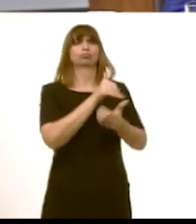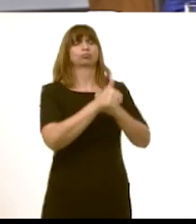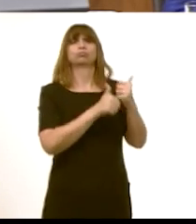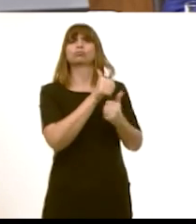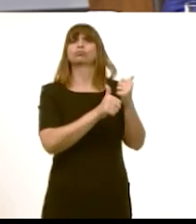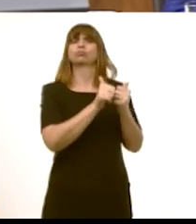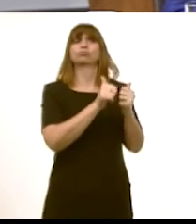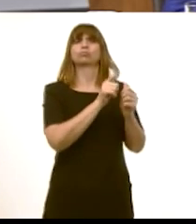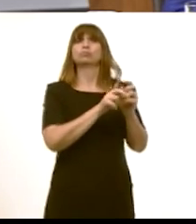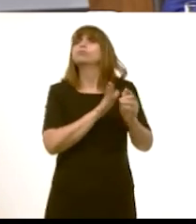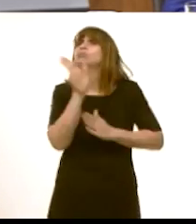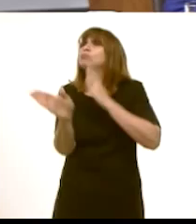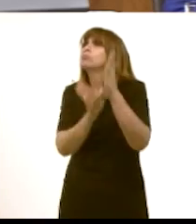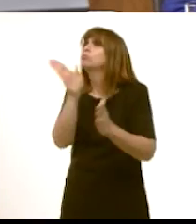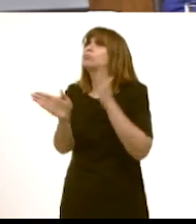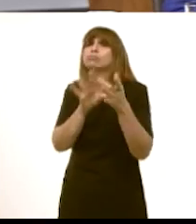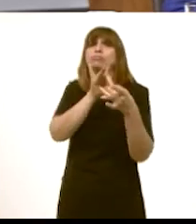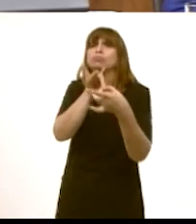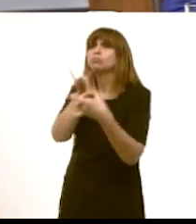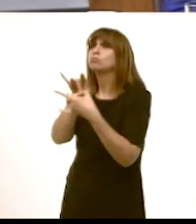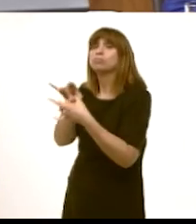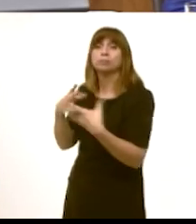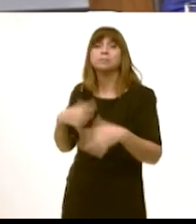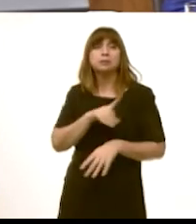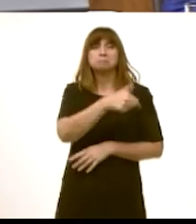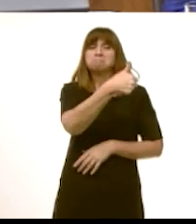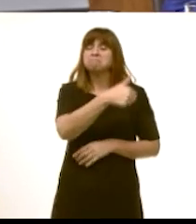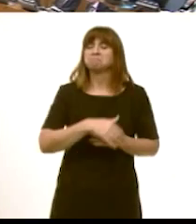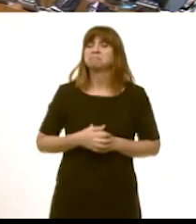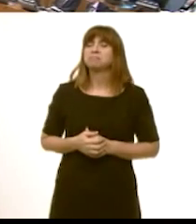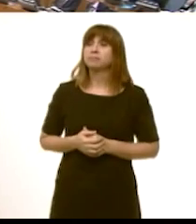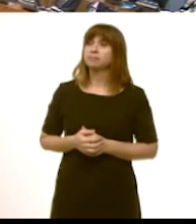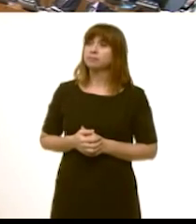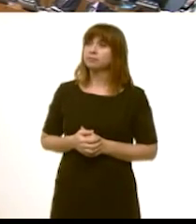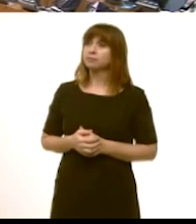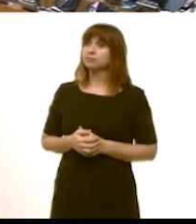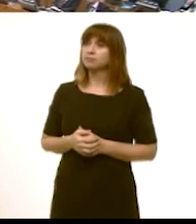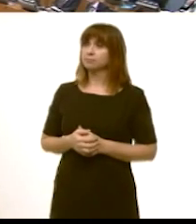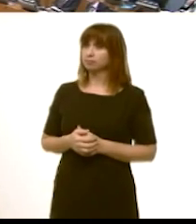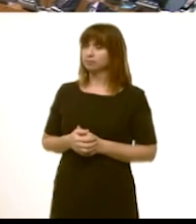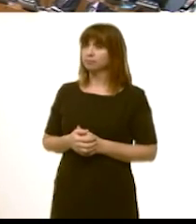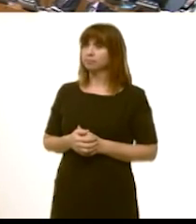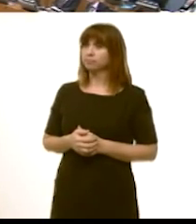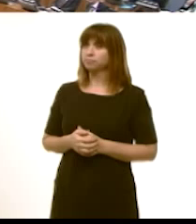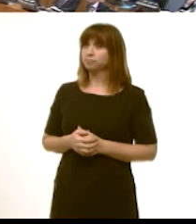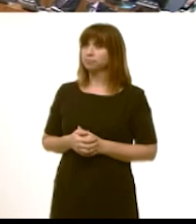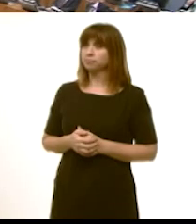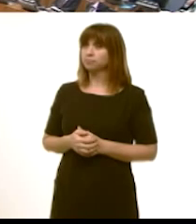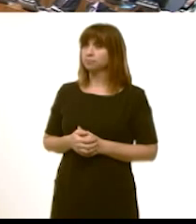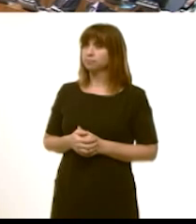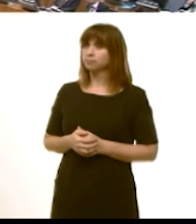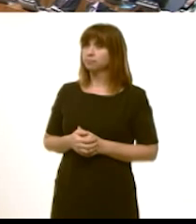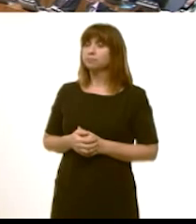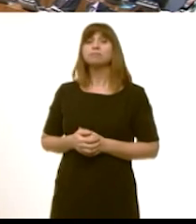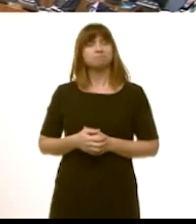Cymru. Paul Davies. Diolch i'r Brilwydd. Prif Weinidog, fel dwi'n deall, mae Llyfrgell Cenedlaethol Cymru mewn